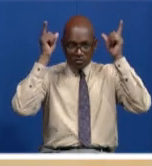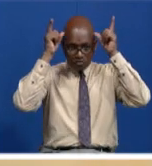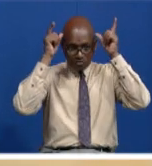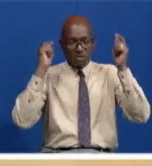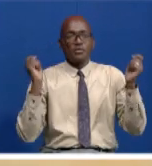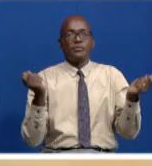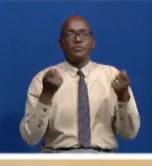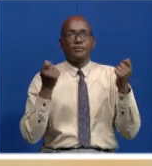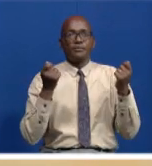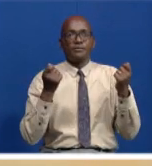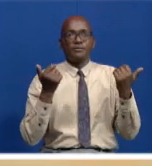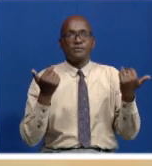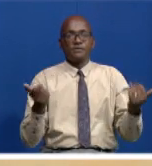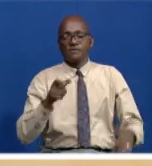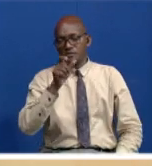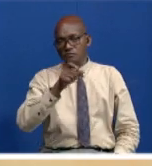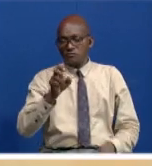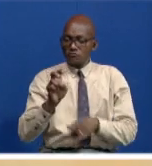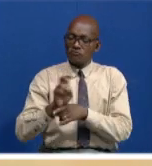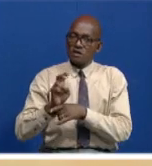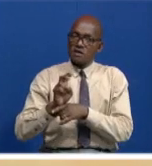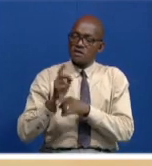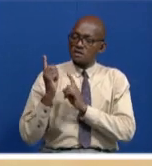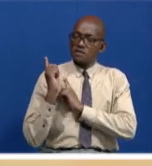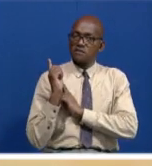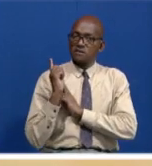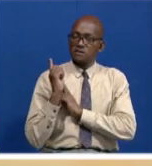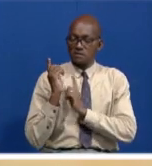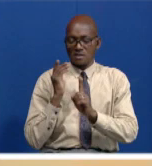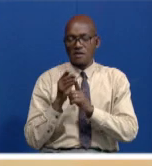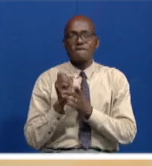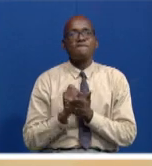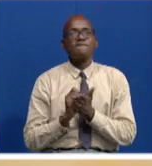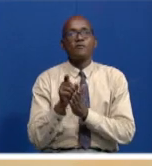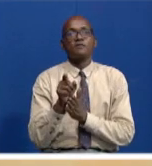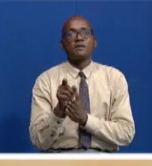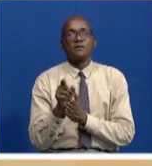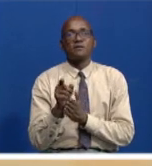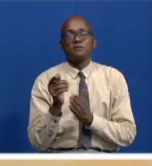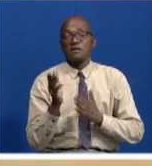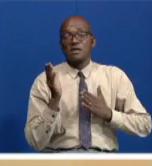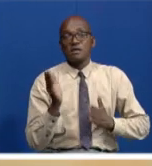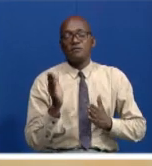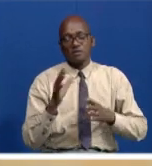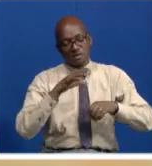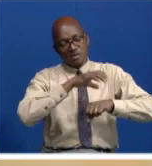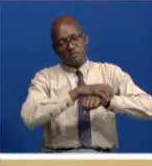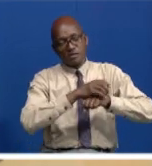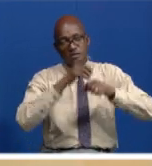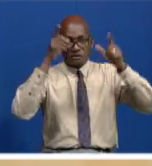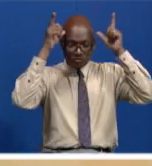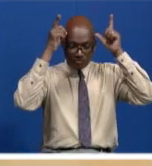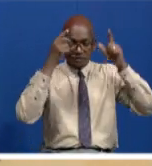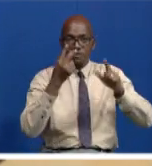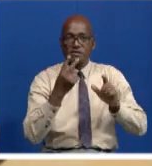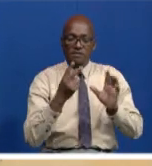walin wale wenda keng la kuuza wb wam ngombe 27